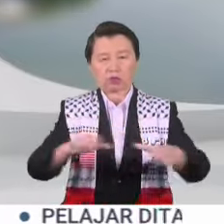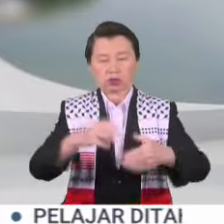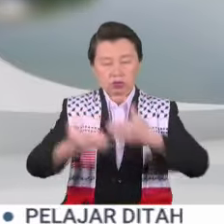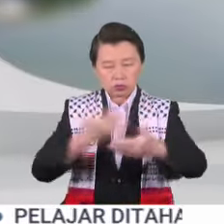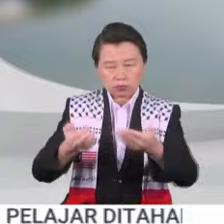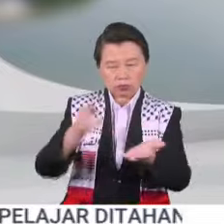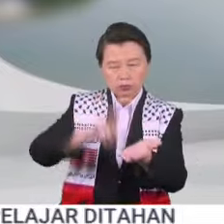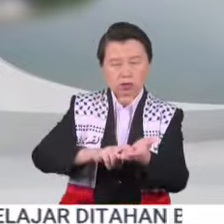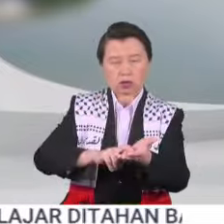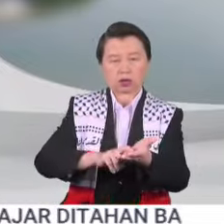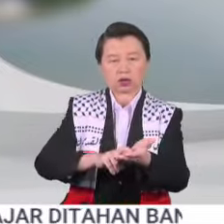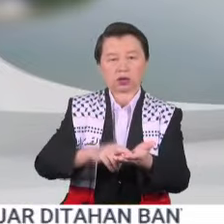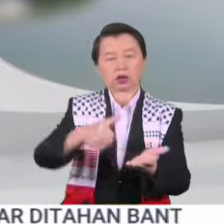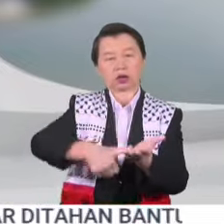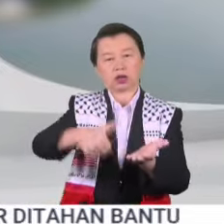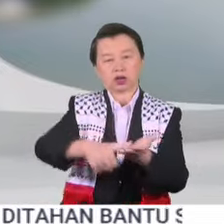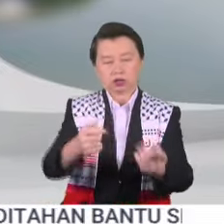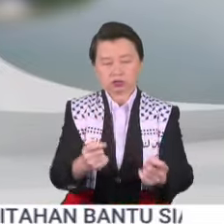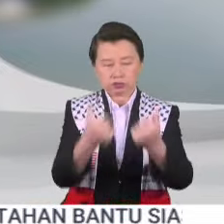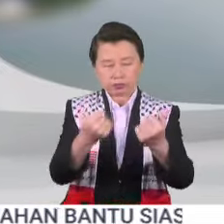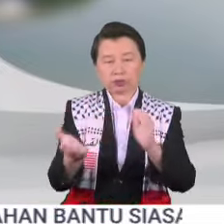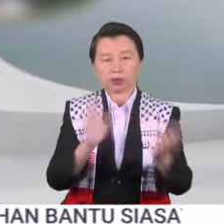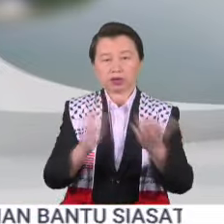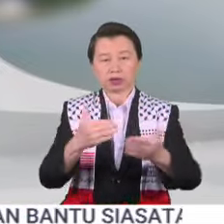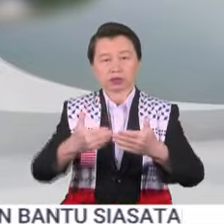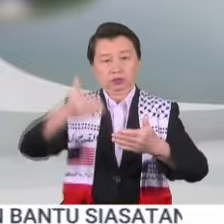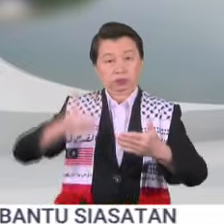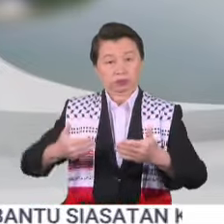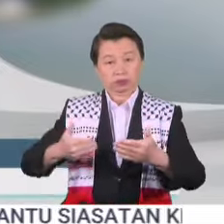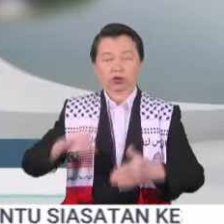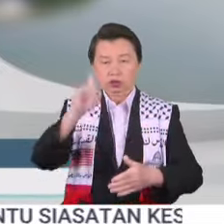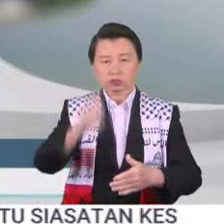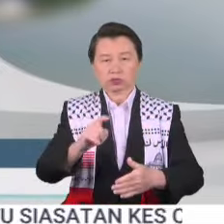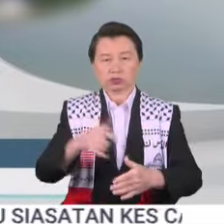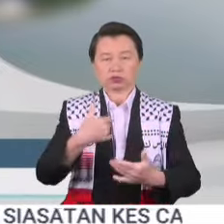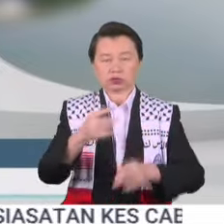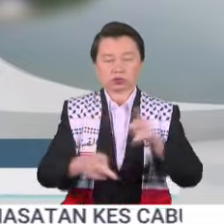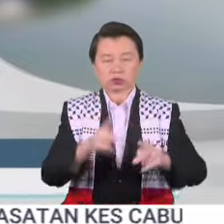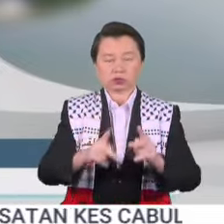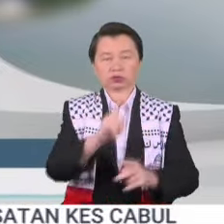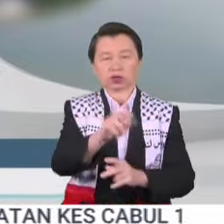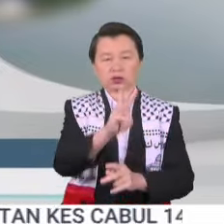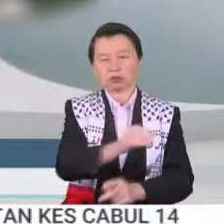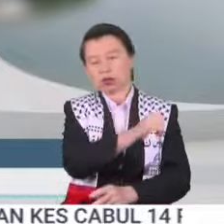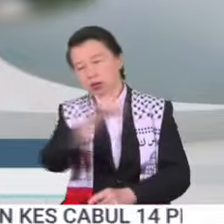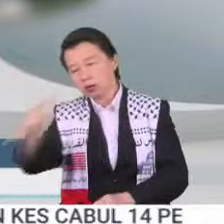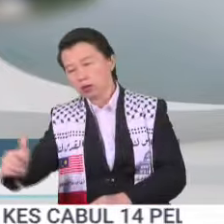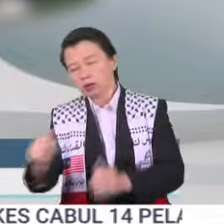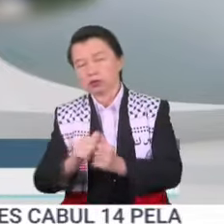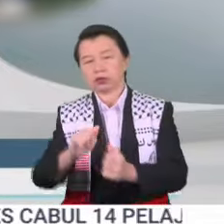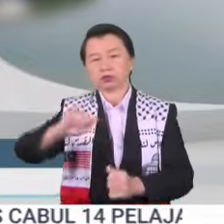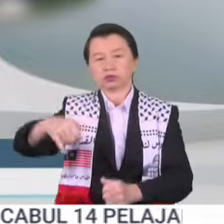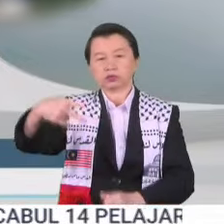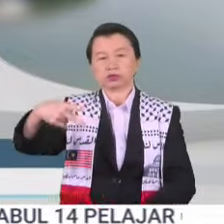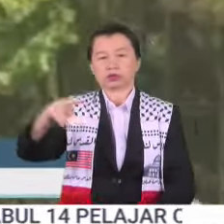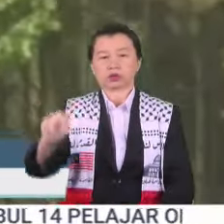urusan pendaftaran dokumen dengan lebih cepat berbanding sebelum ini yang memerlukan penduduk ke Tawau untuk berurusan di